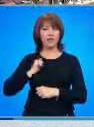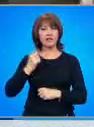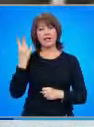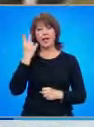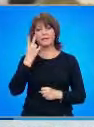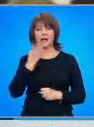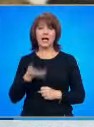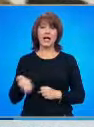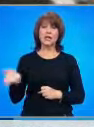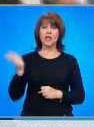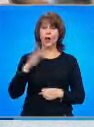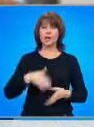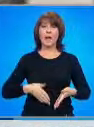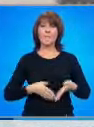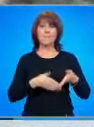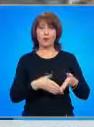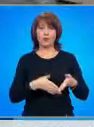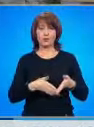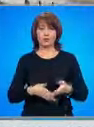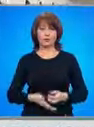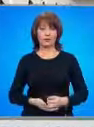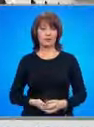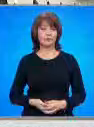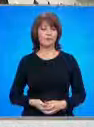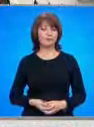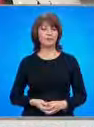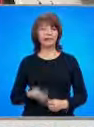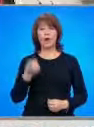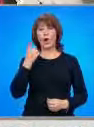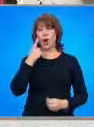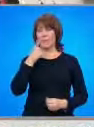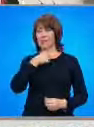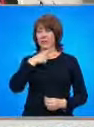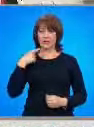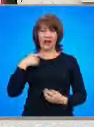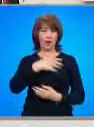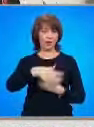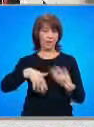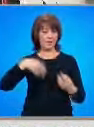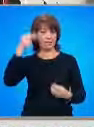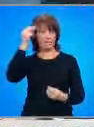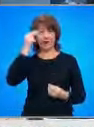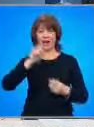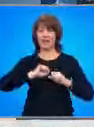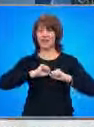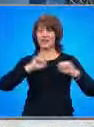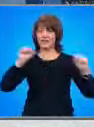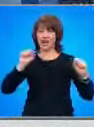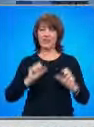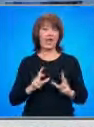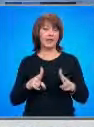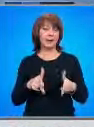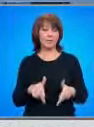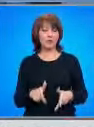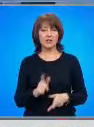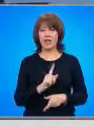военна помощ за страната. Вижте още в репортажа. Опитите на Русия да замеси България във взривяването на Кримския